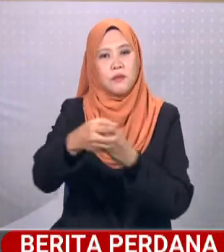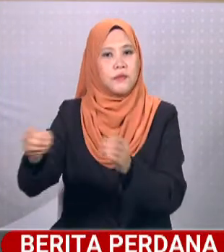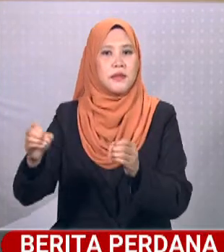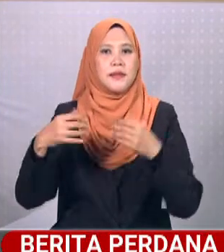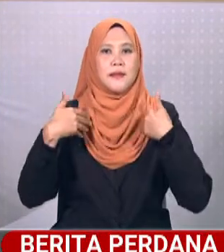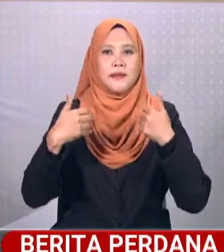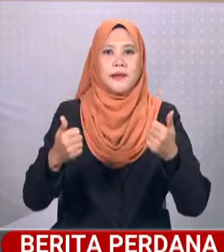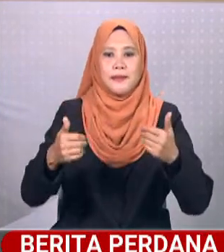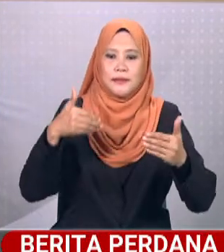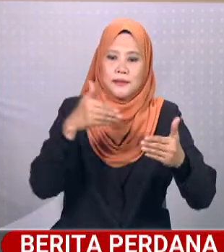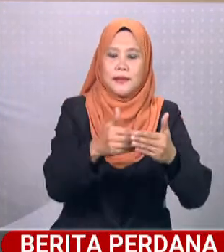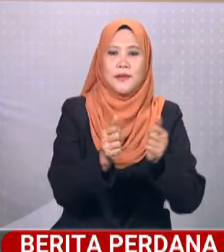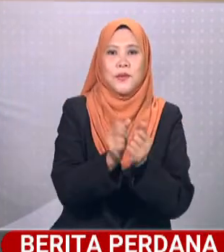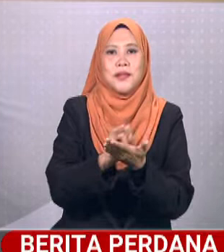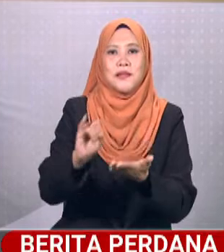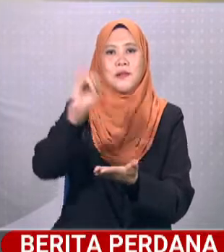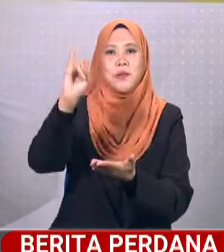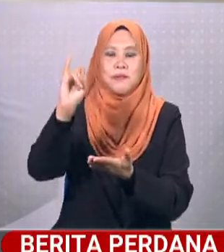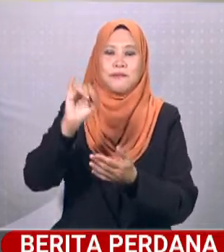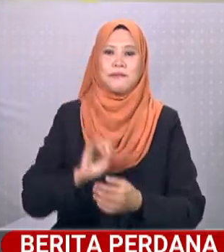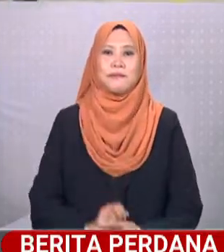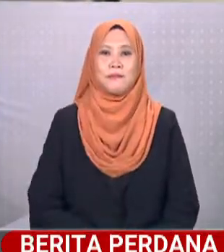yang berhampiran dengan institut-institut yang ada lah.